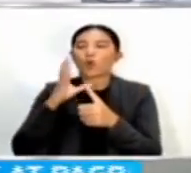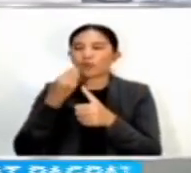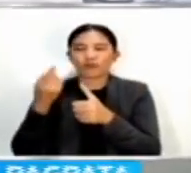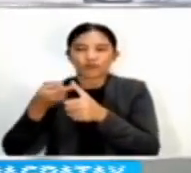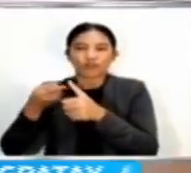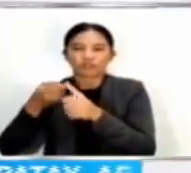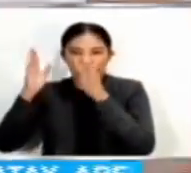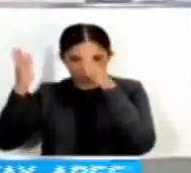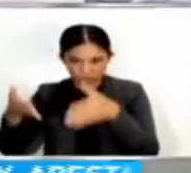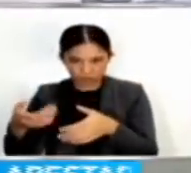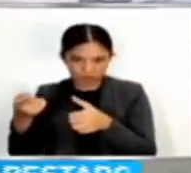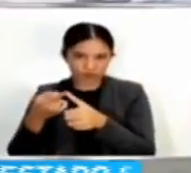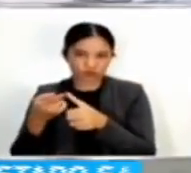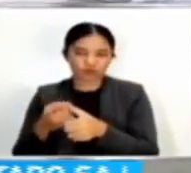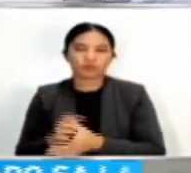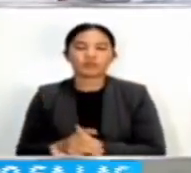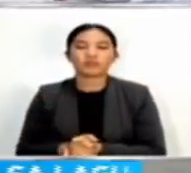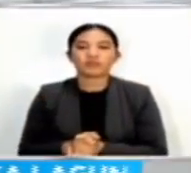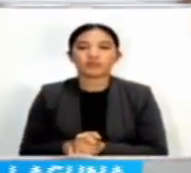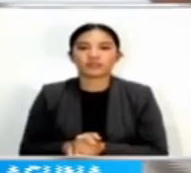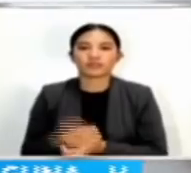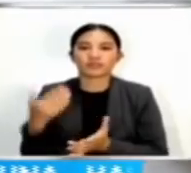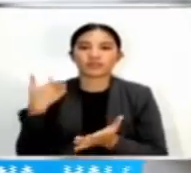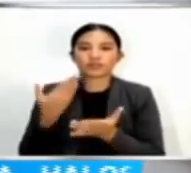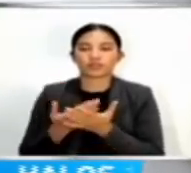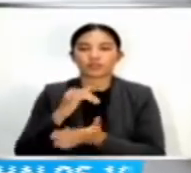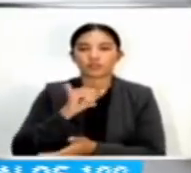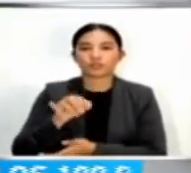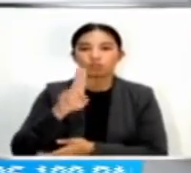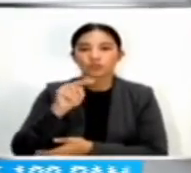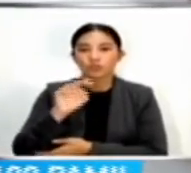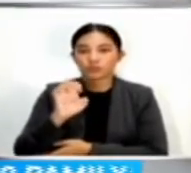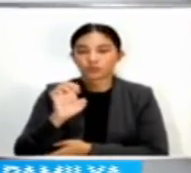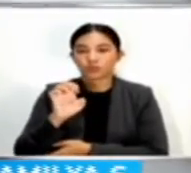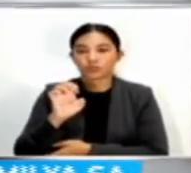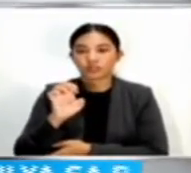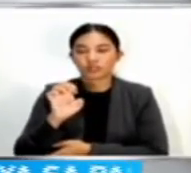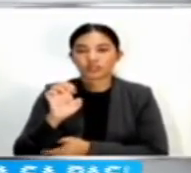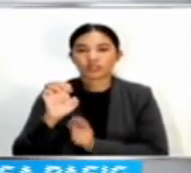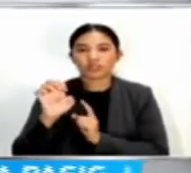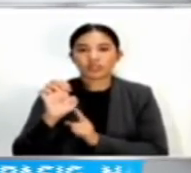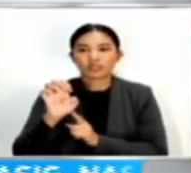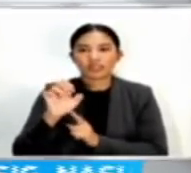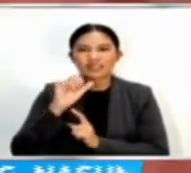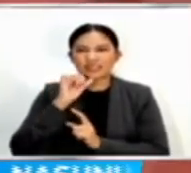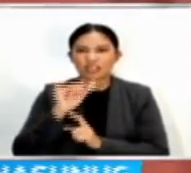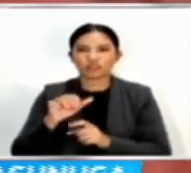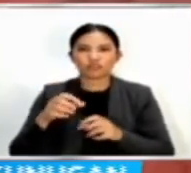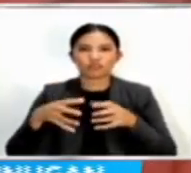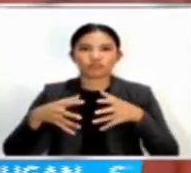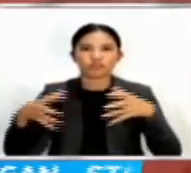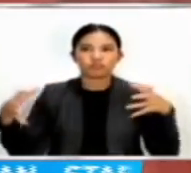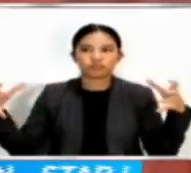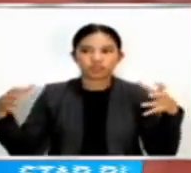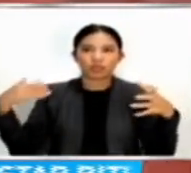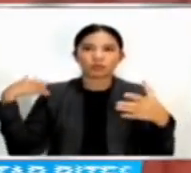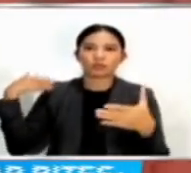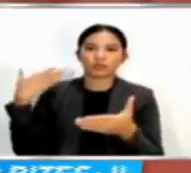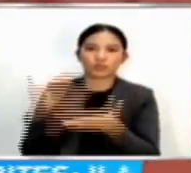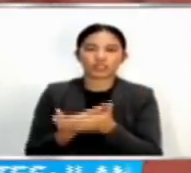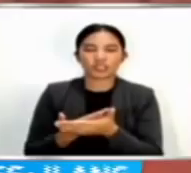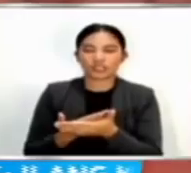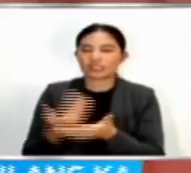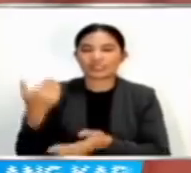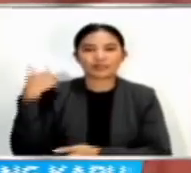ang dadating po sa June is not yung buhos or 100% yung in-order ng Red Cross, which